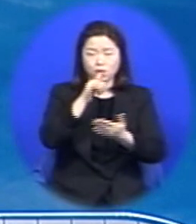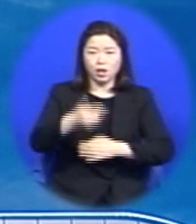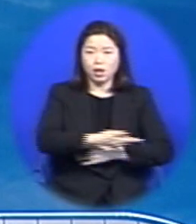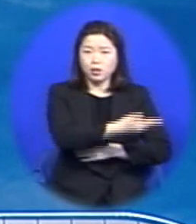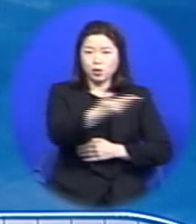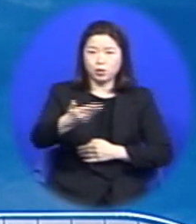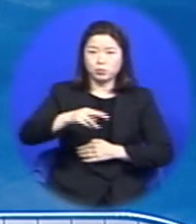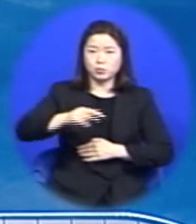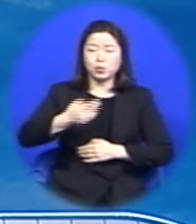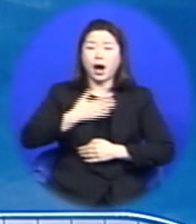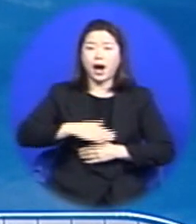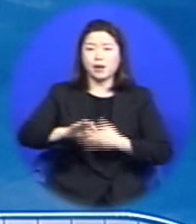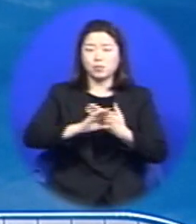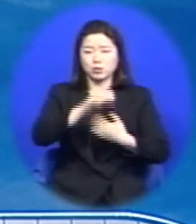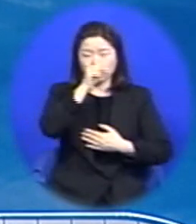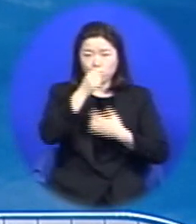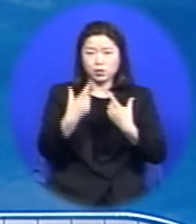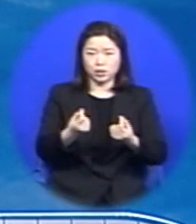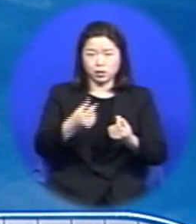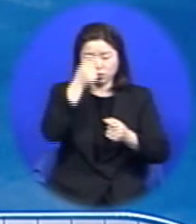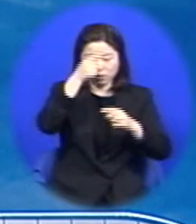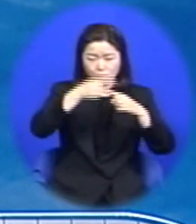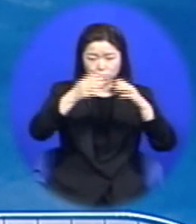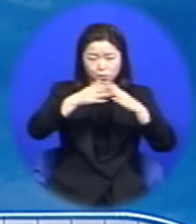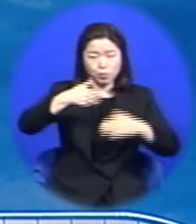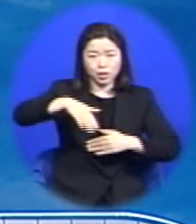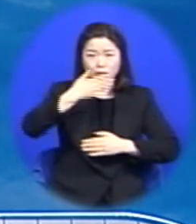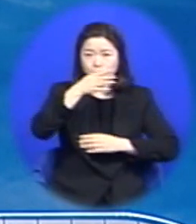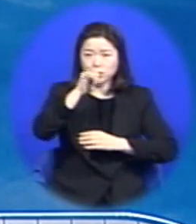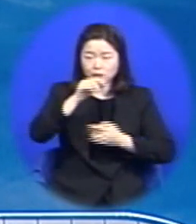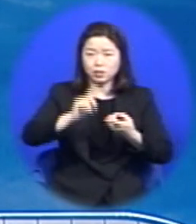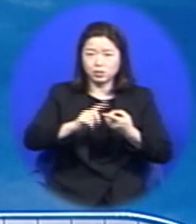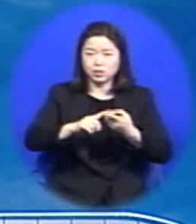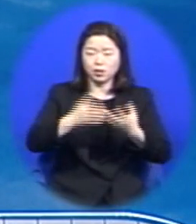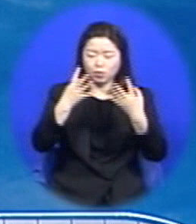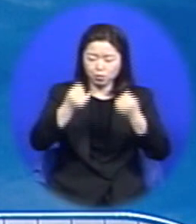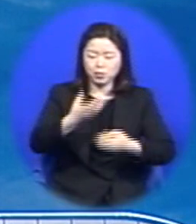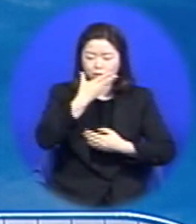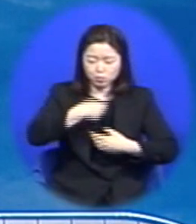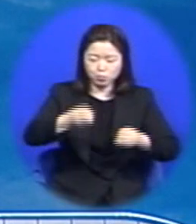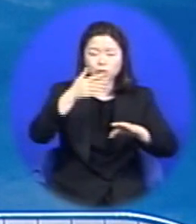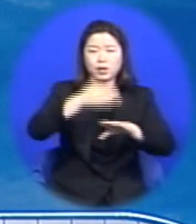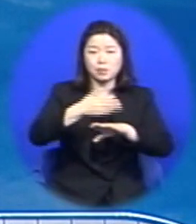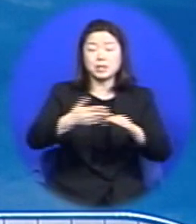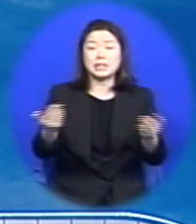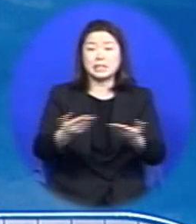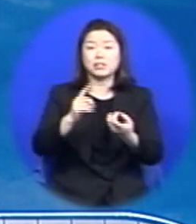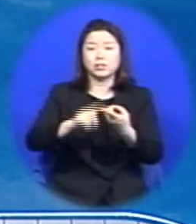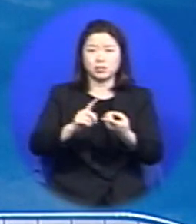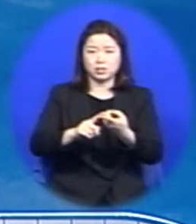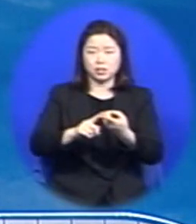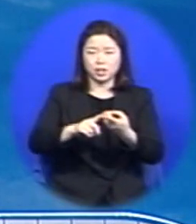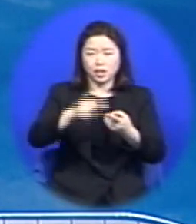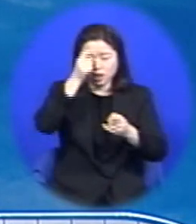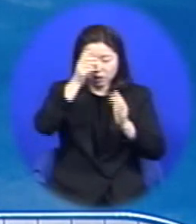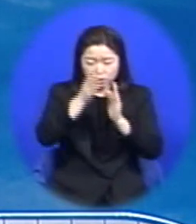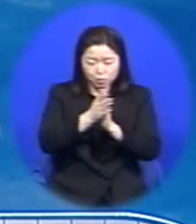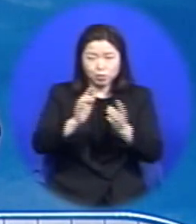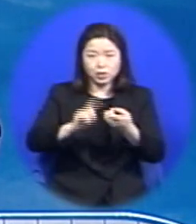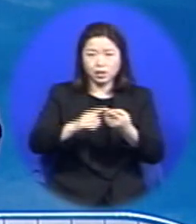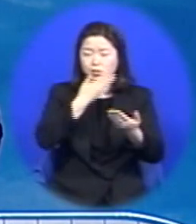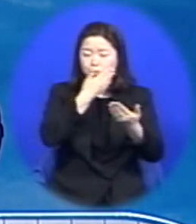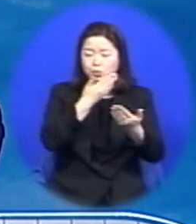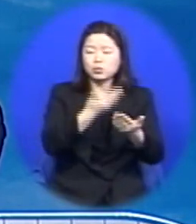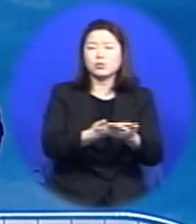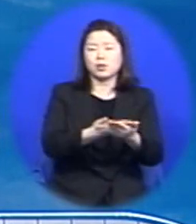해요. 교회 갈 수 있다는 것이 얼마나 큰 축복이며 감사할 일인지를. 기도할 수 있는 것의 소중함도 아셨으면